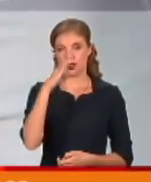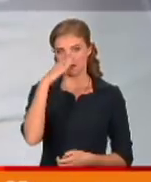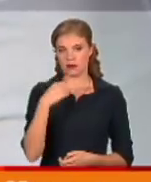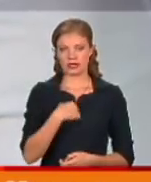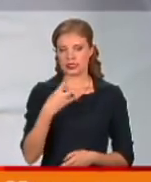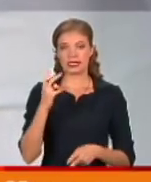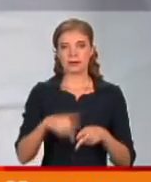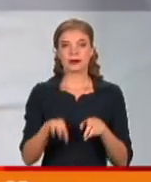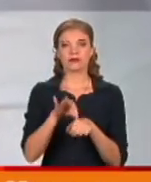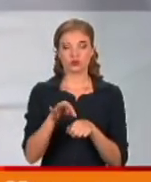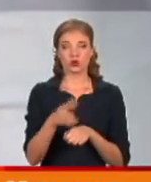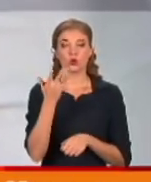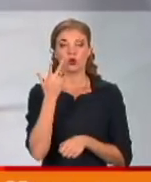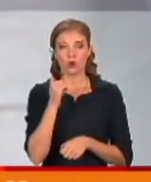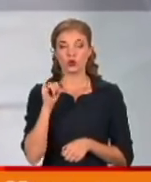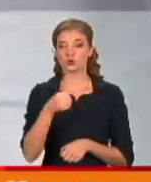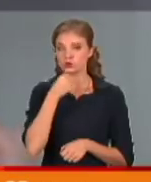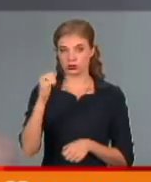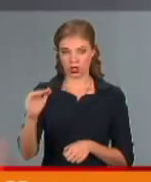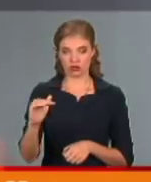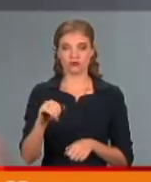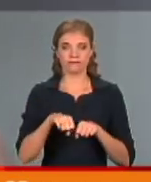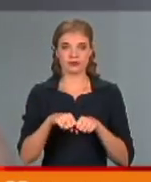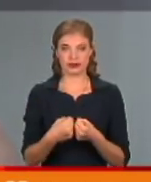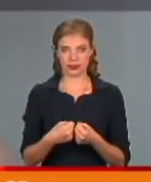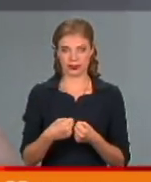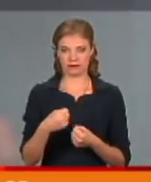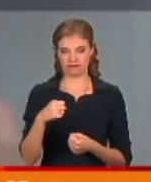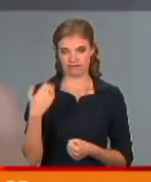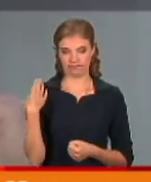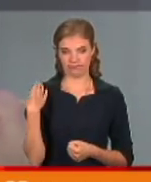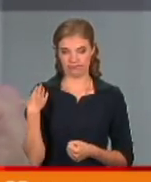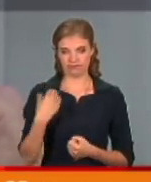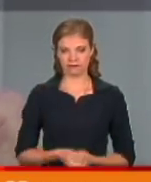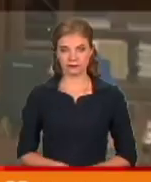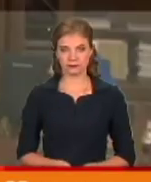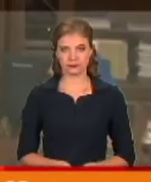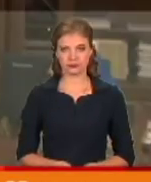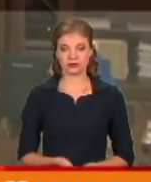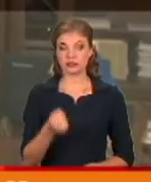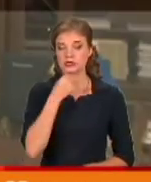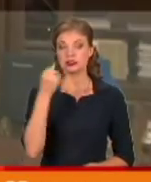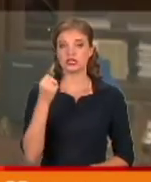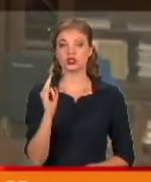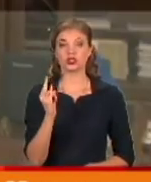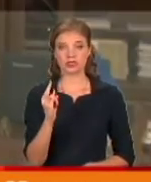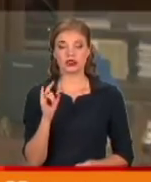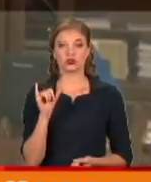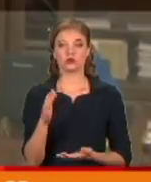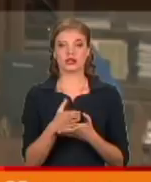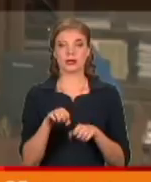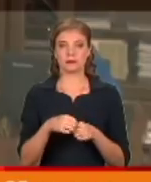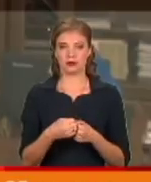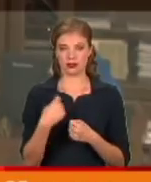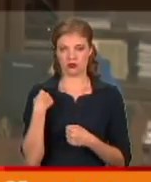батько не припинив знущань навіть тоді, коли зламав найстаршому синові Валентину ключицю. Старша дитина, яка має